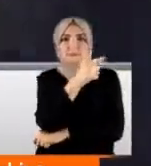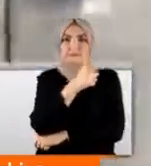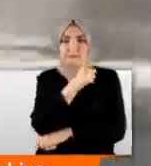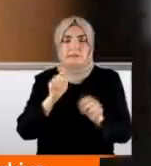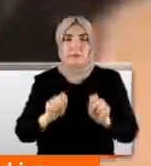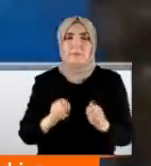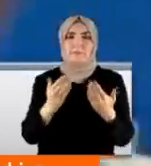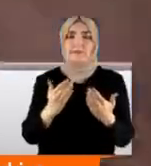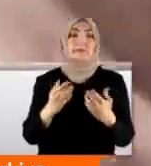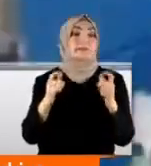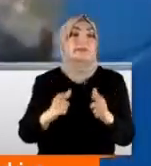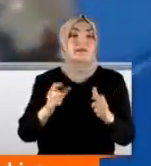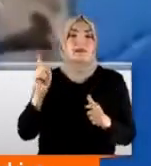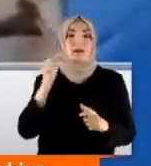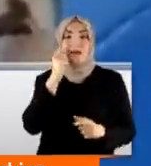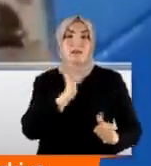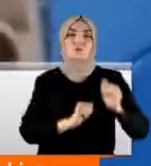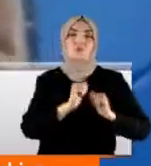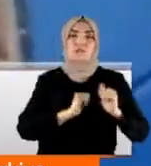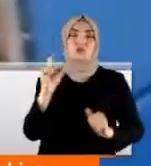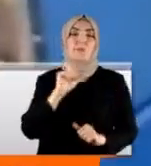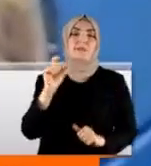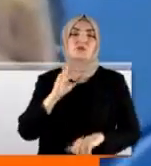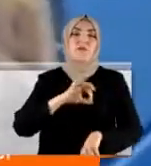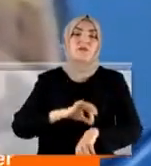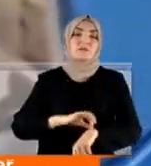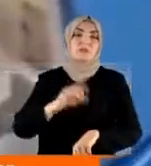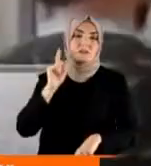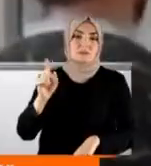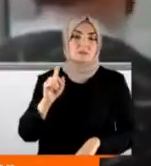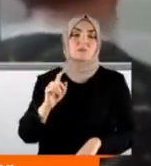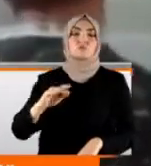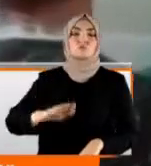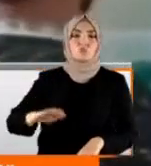adres Ankara Üniversitesi Cebeci Hastanesi Çocuk Yoğun Bakım Servisi.